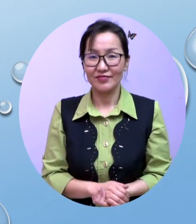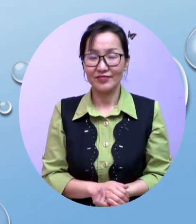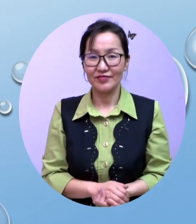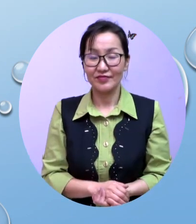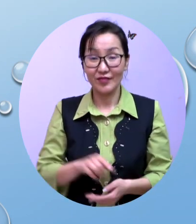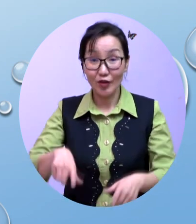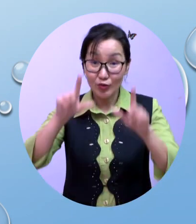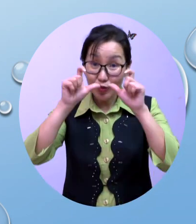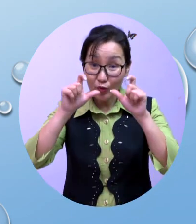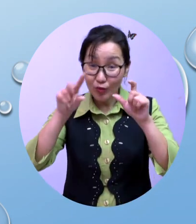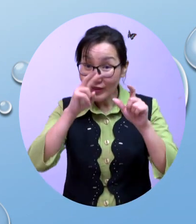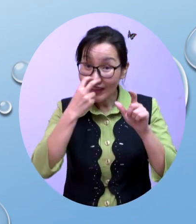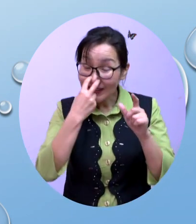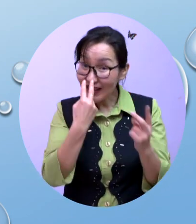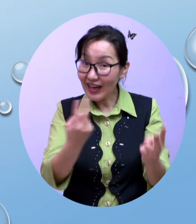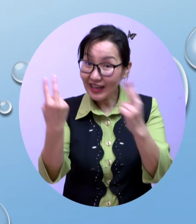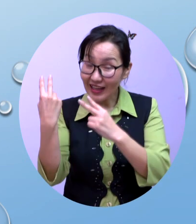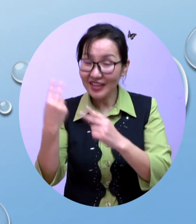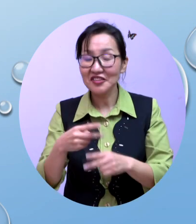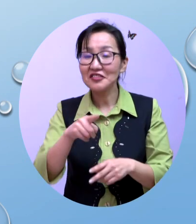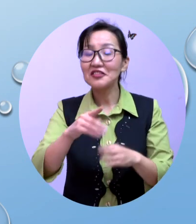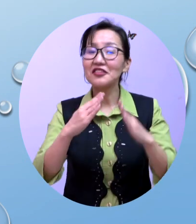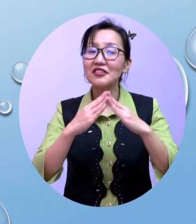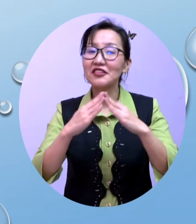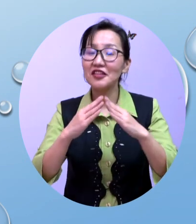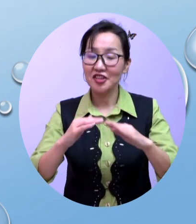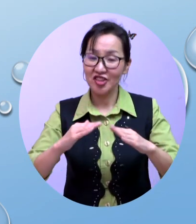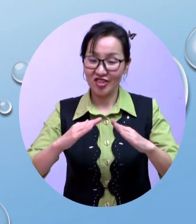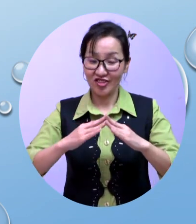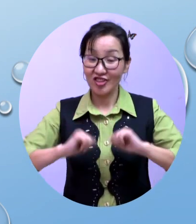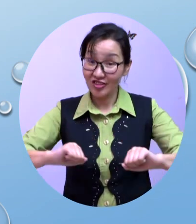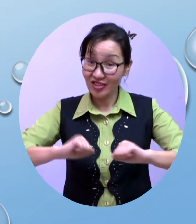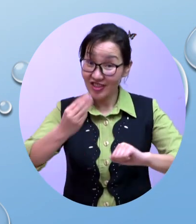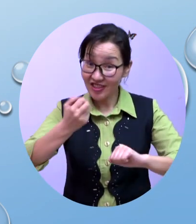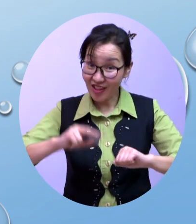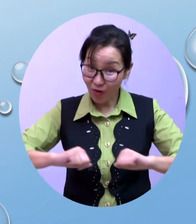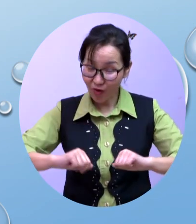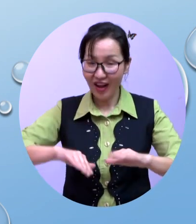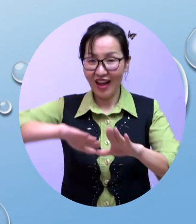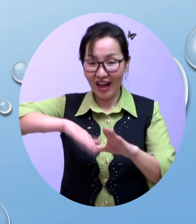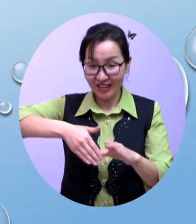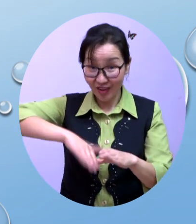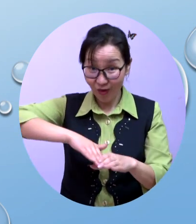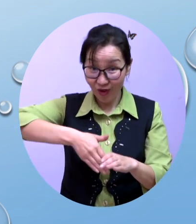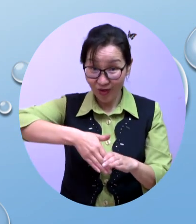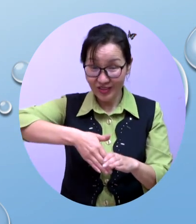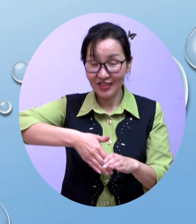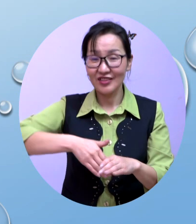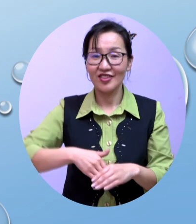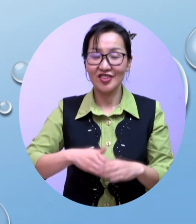За, зургуудыг ажиглаарай. Та нар гэртээ шалаа угаадаг, аяг тавгаа